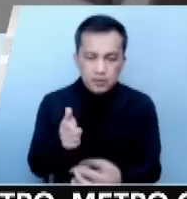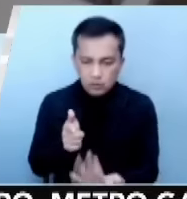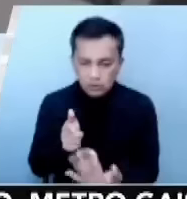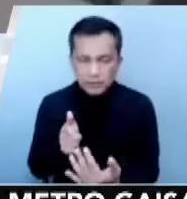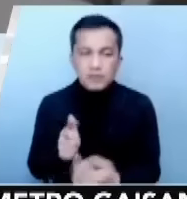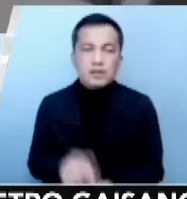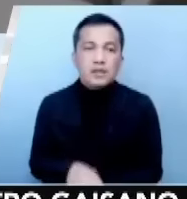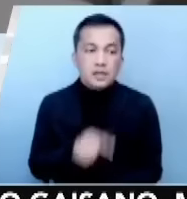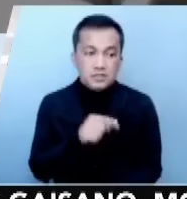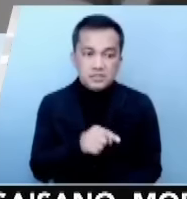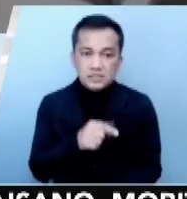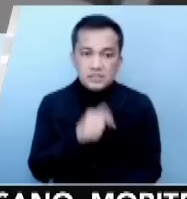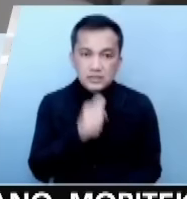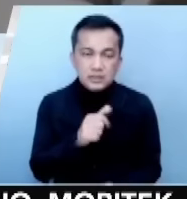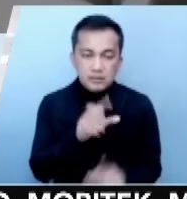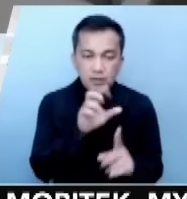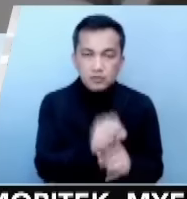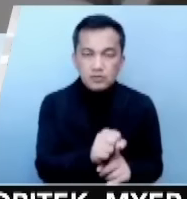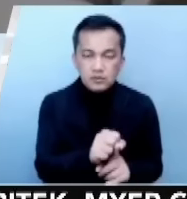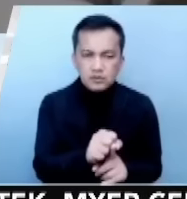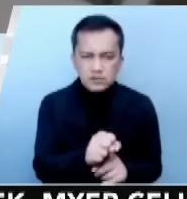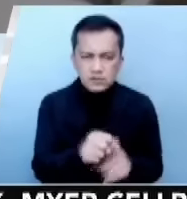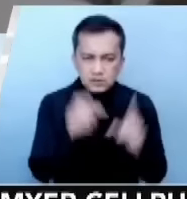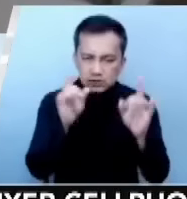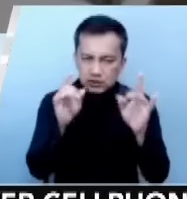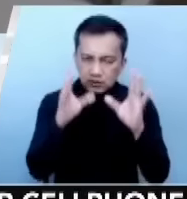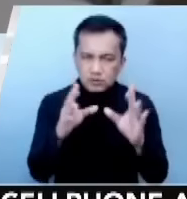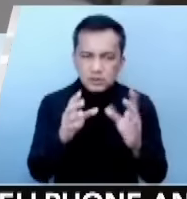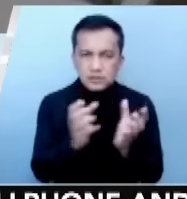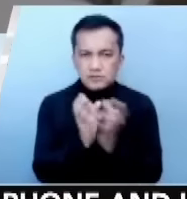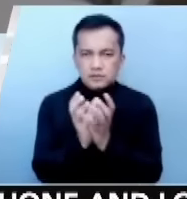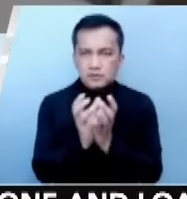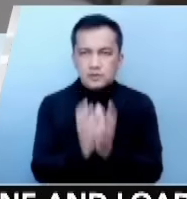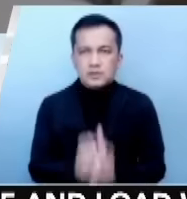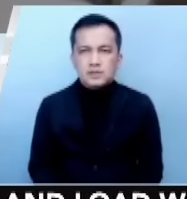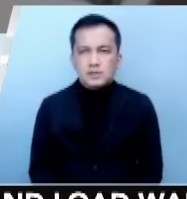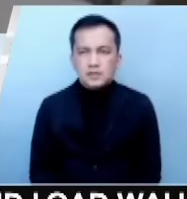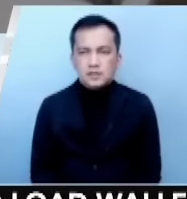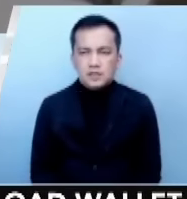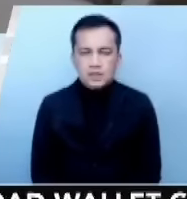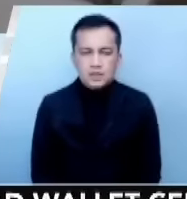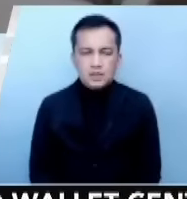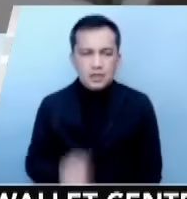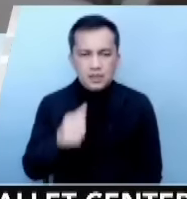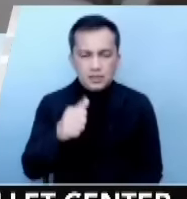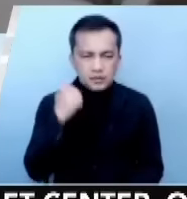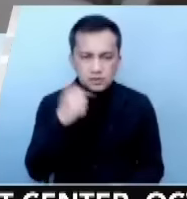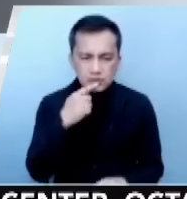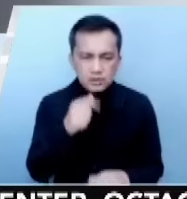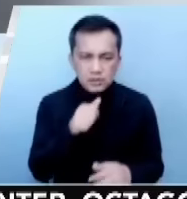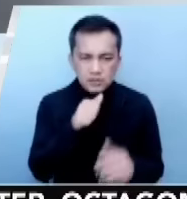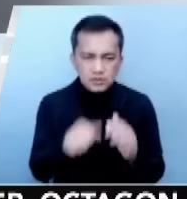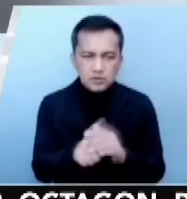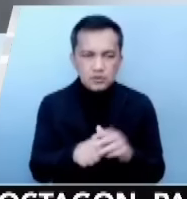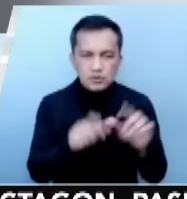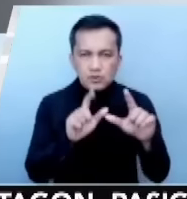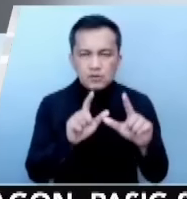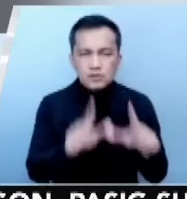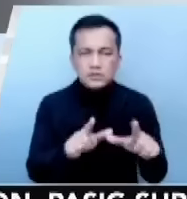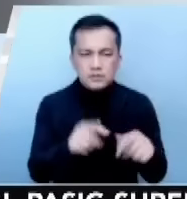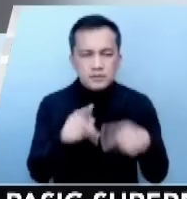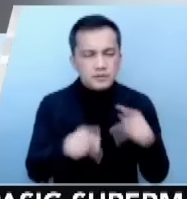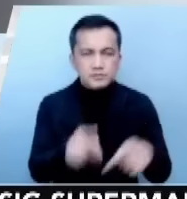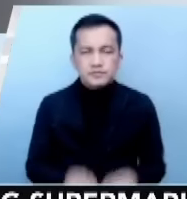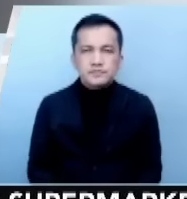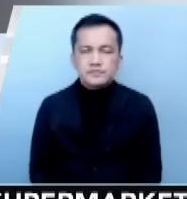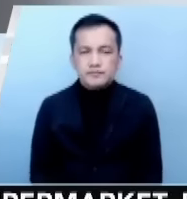hindi natin makuha ito, napakadelikado po ito sa community. Ayaw kasi niya na ang propor ay gawing taguan ng mga wanted person. Sinusubukan